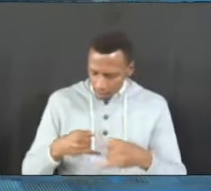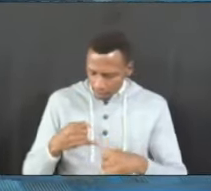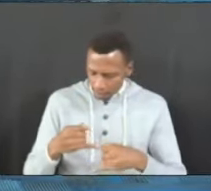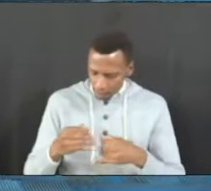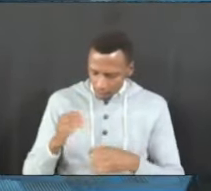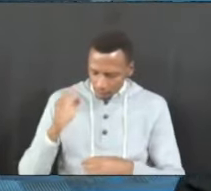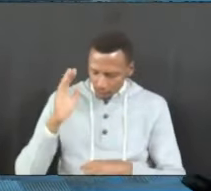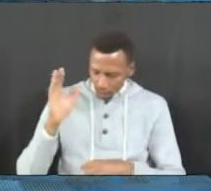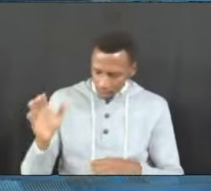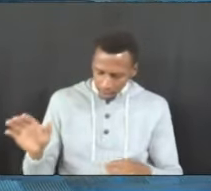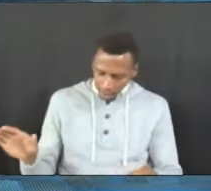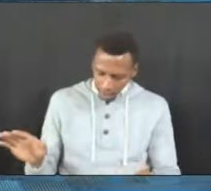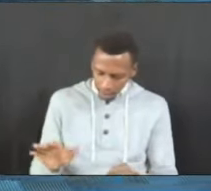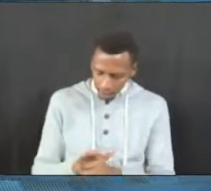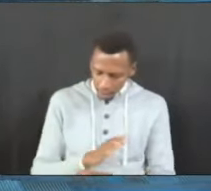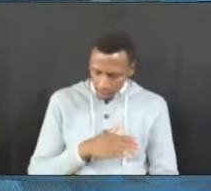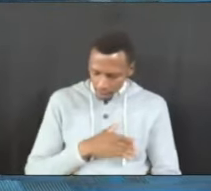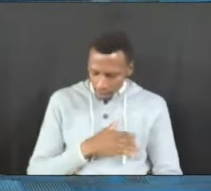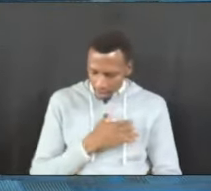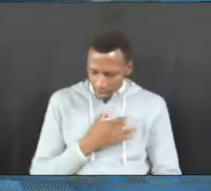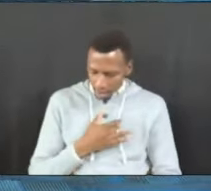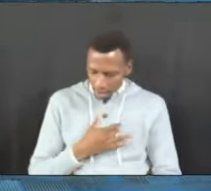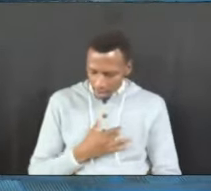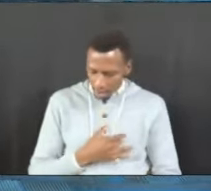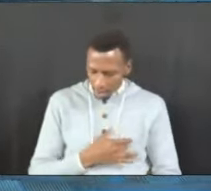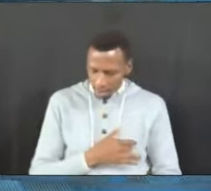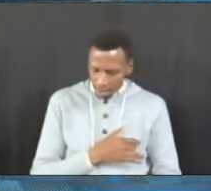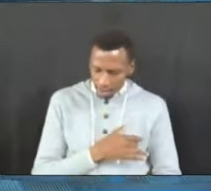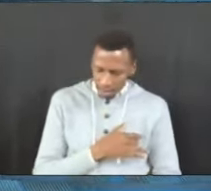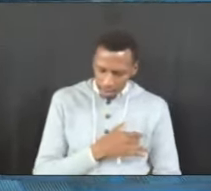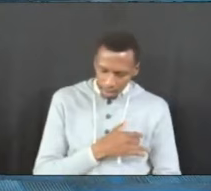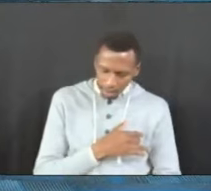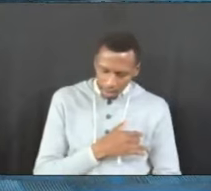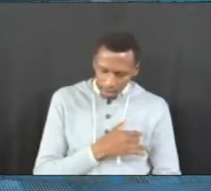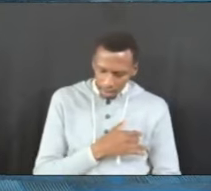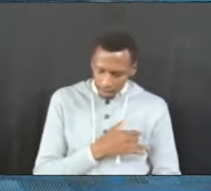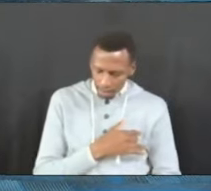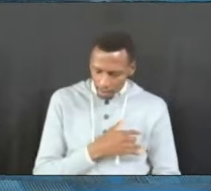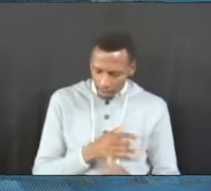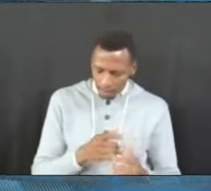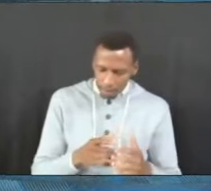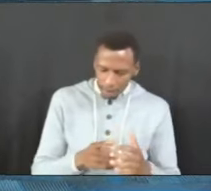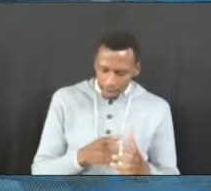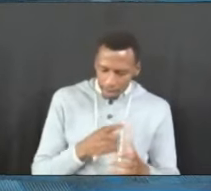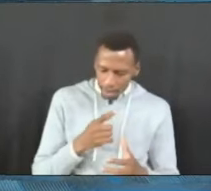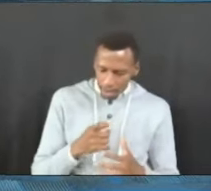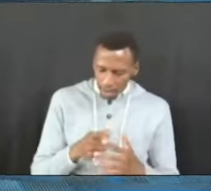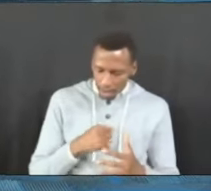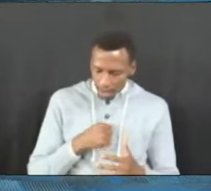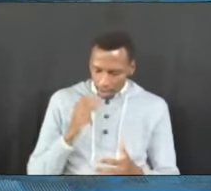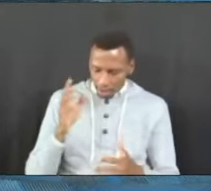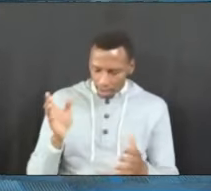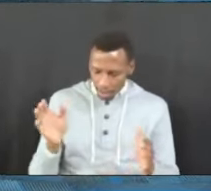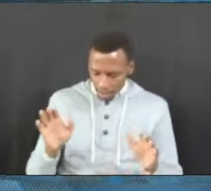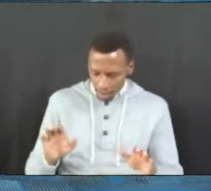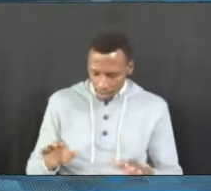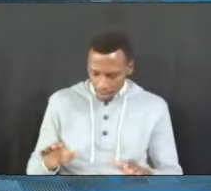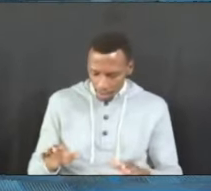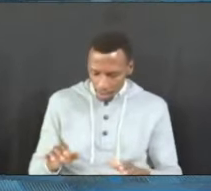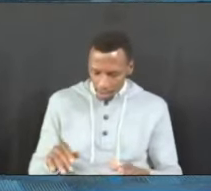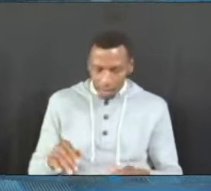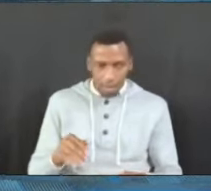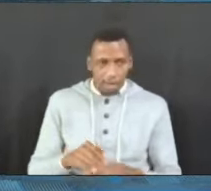Taimba sifa zako milele wote wa